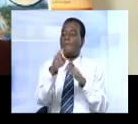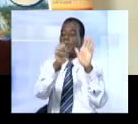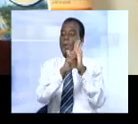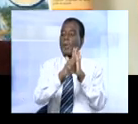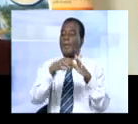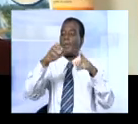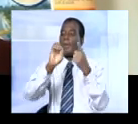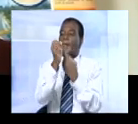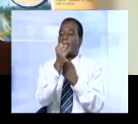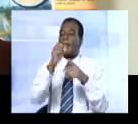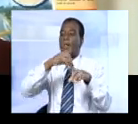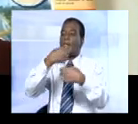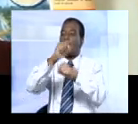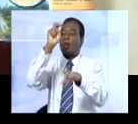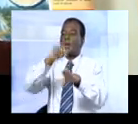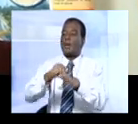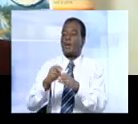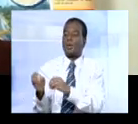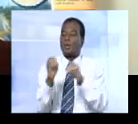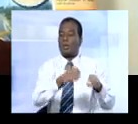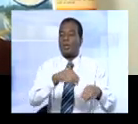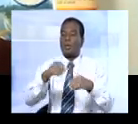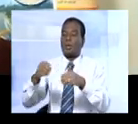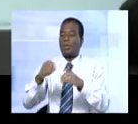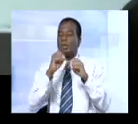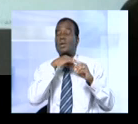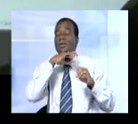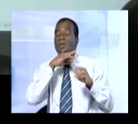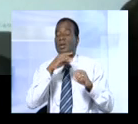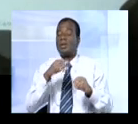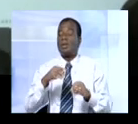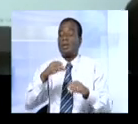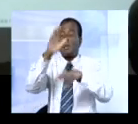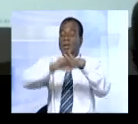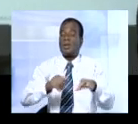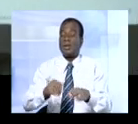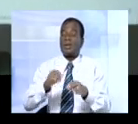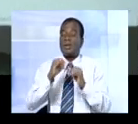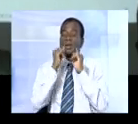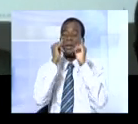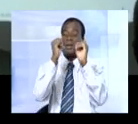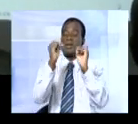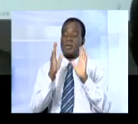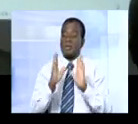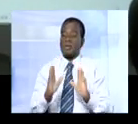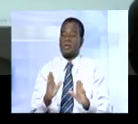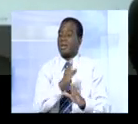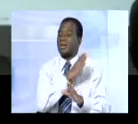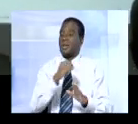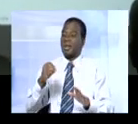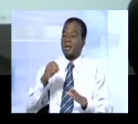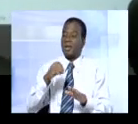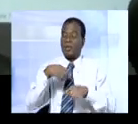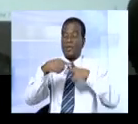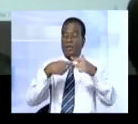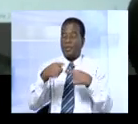la création de décharges contrôlées, donc forcément ça va faire appel à des ingénieurs qui vont devoir donc réfléchir à la question